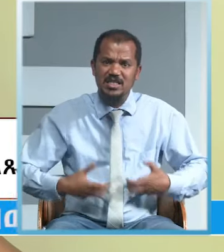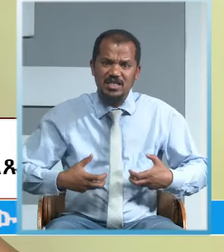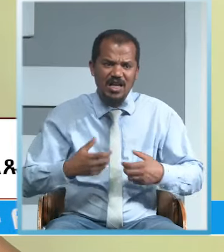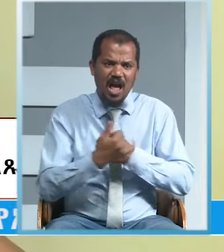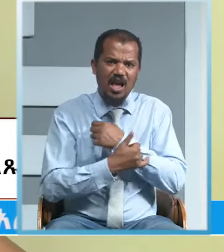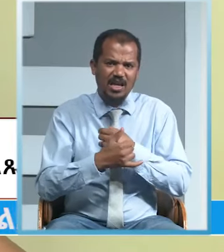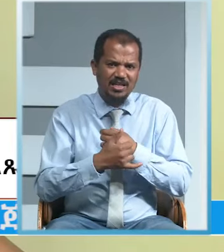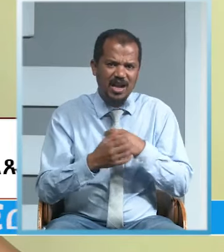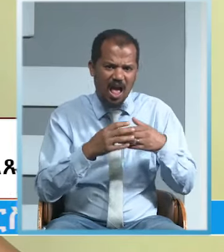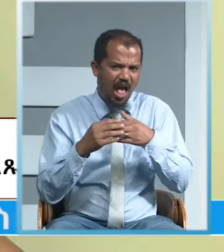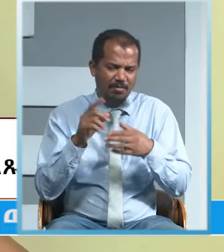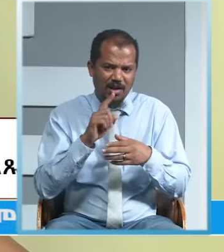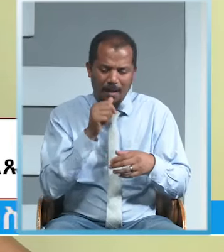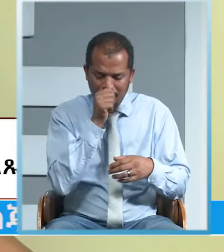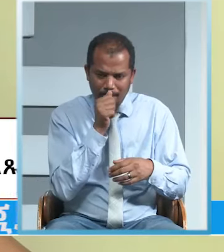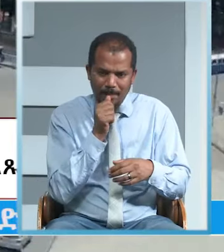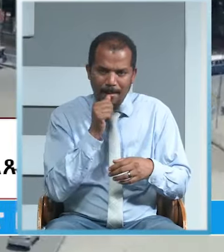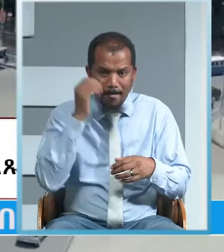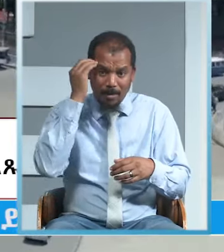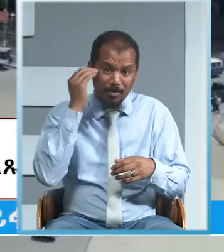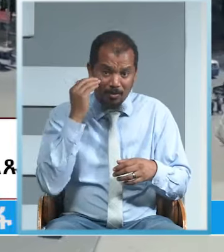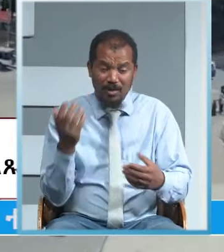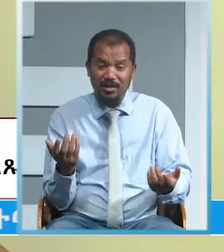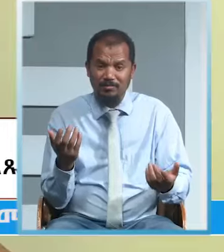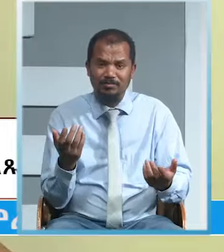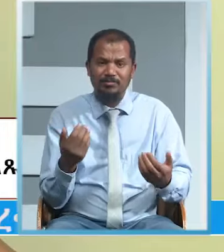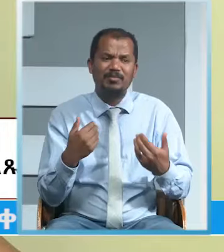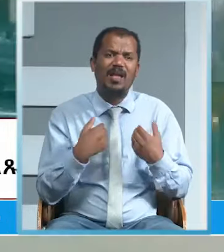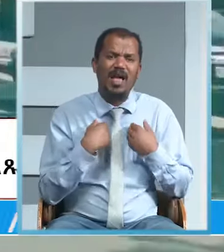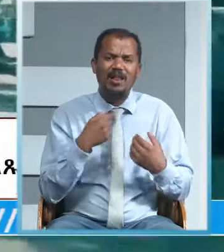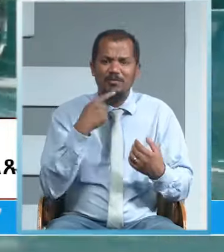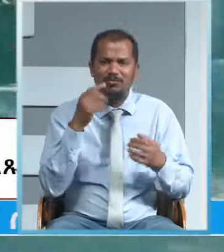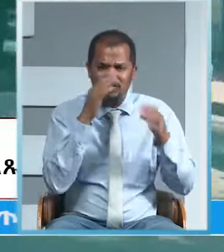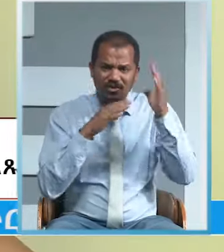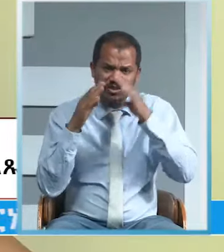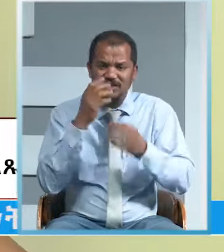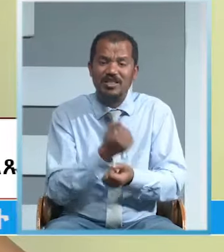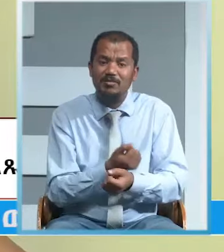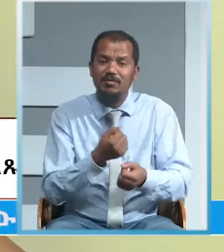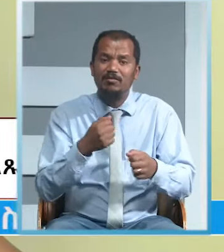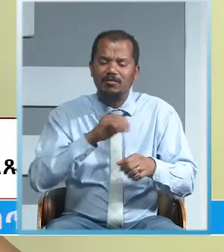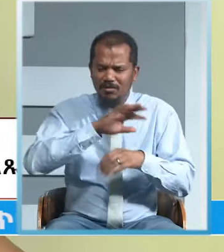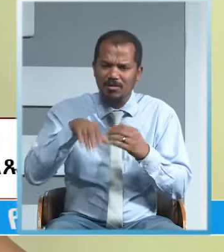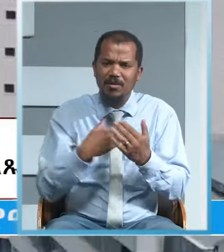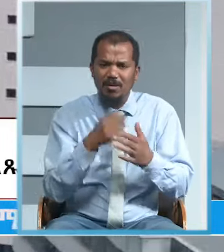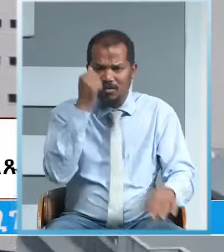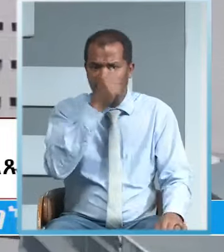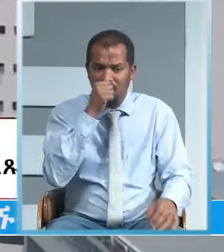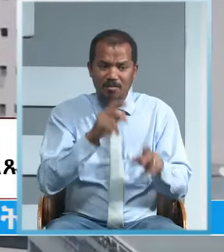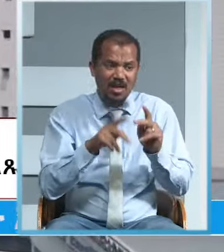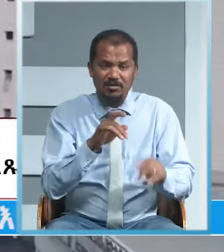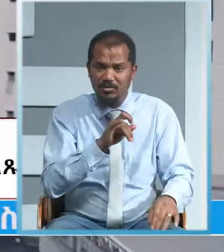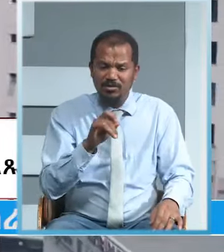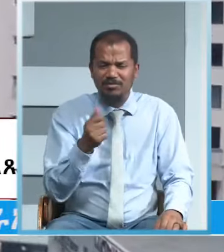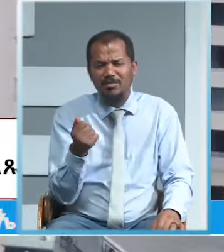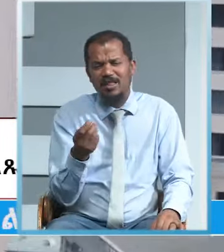አይመራም። በትዕግስት በእውቀት አለ የሚሉት እኮ ችግር የሚፈታው በመላው ኢትዮጵያ ህዝብ እንጂ